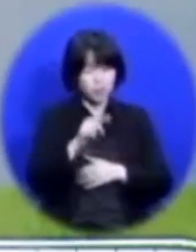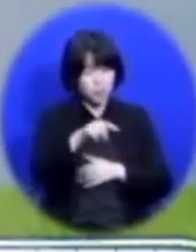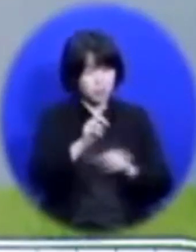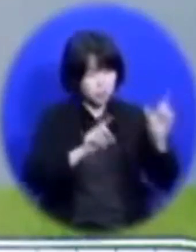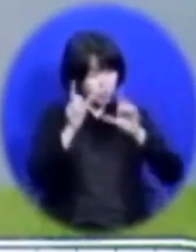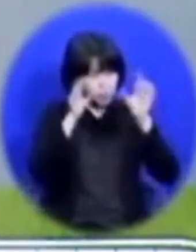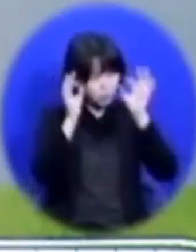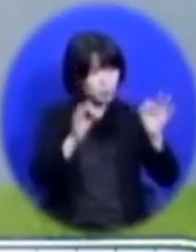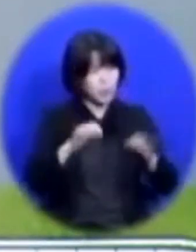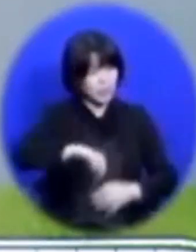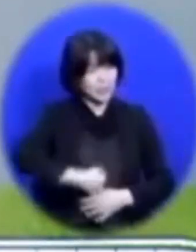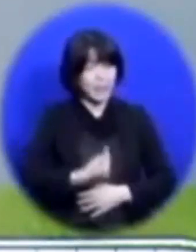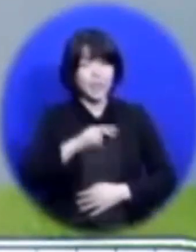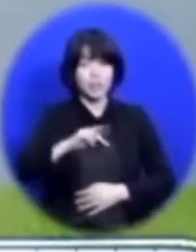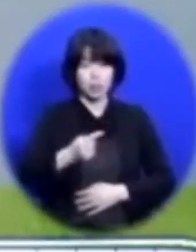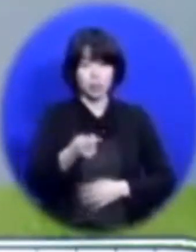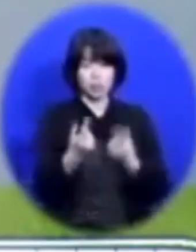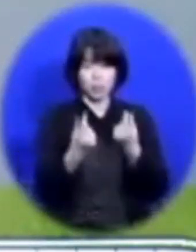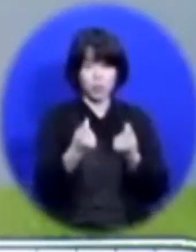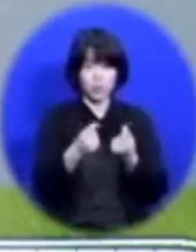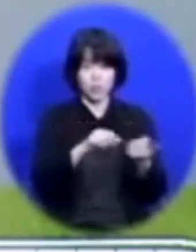알면서도,그끔찍한죽음의현장을목격하면서어떻게그럴수있었을까